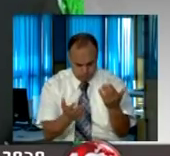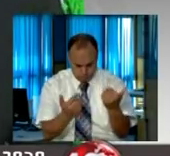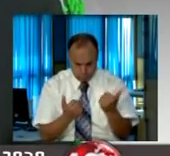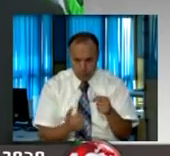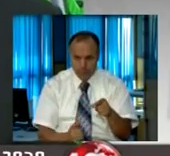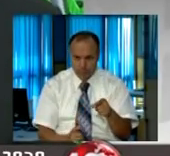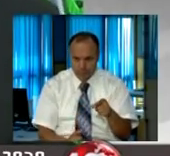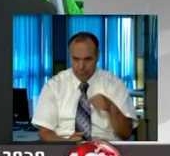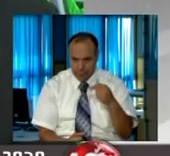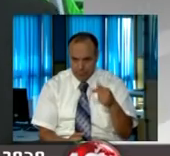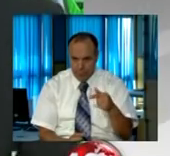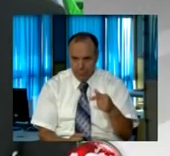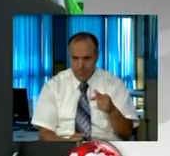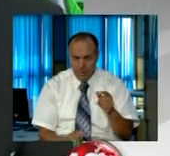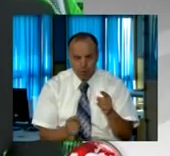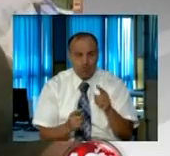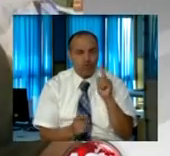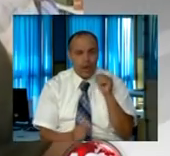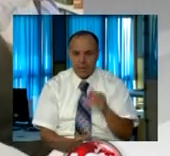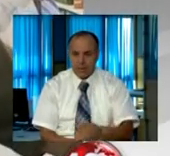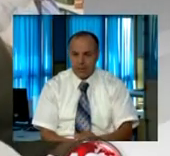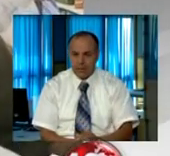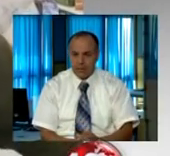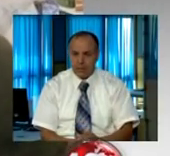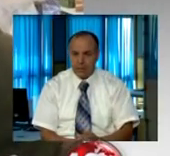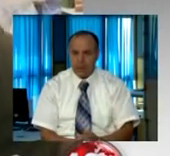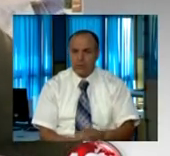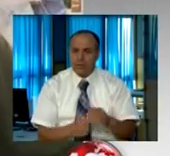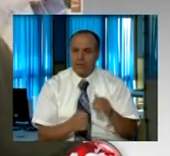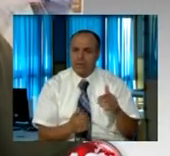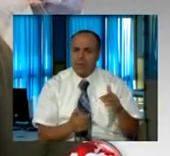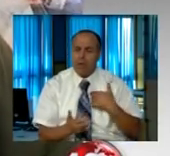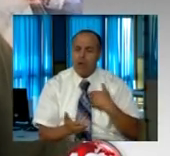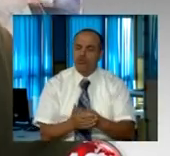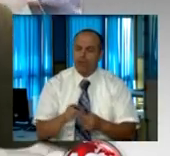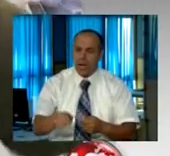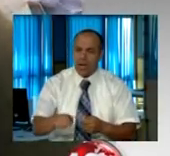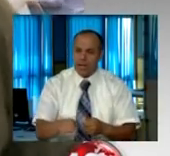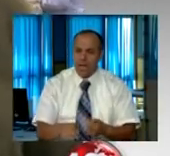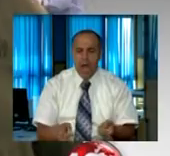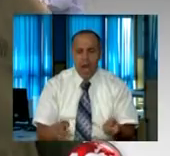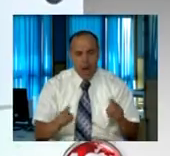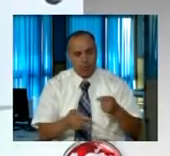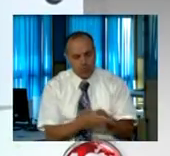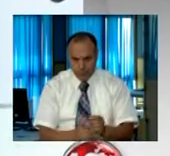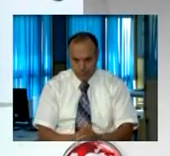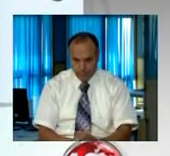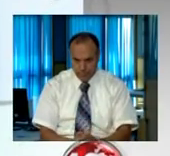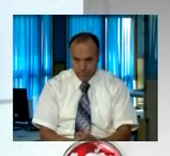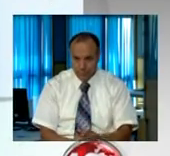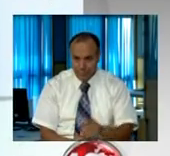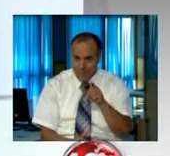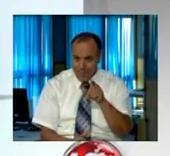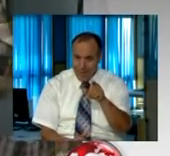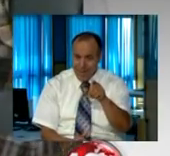يكونوا موجودين في مغازات في مشلاه مختصة بقدرة الإله. خذيت منه عندي جمع وجمعتين ديما نجي ناخذ من هناك المسيوف ونعاود نزيد ناخذ. وقد كانت